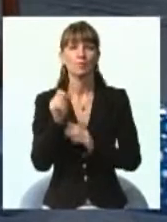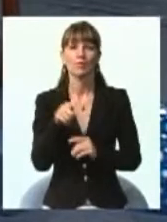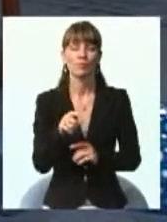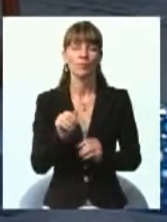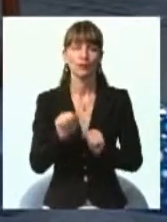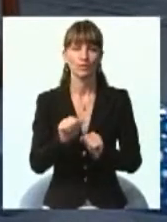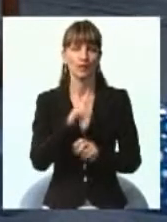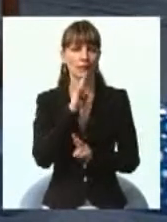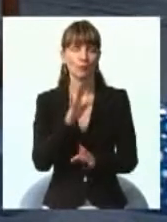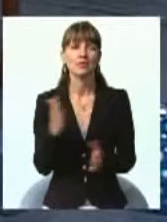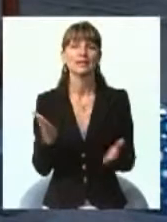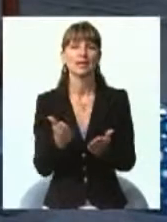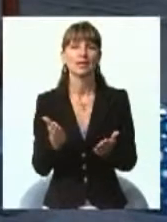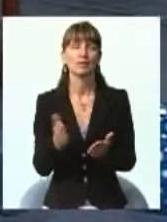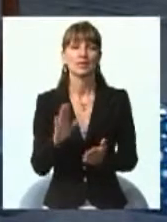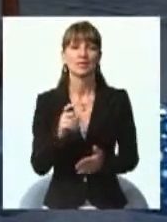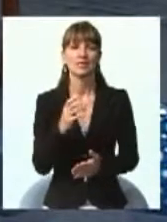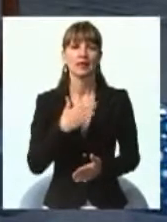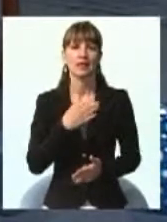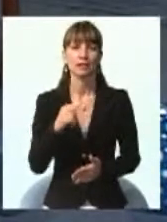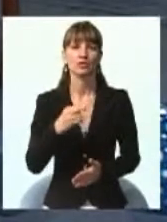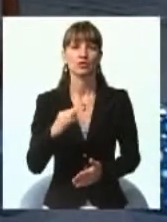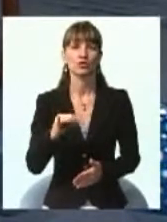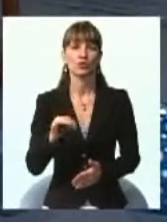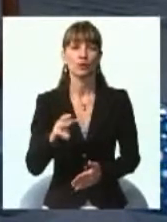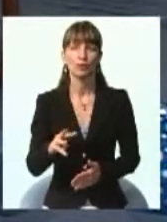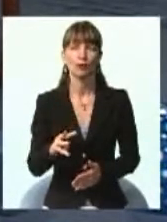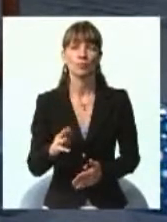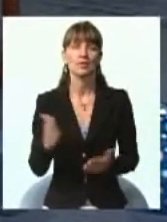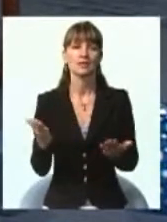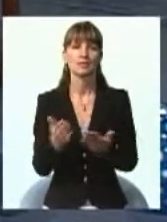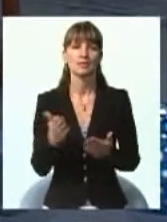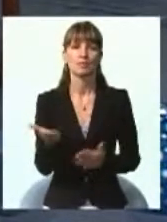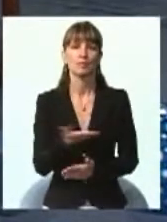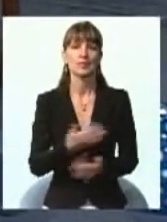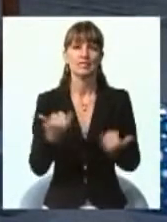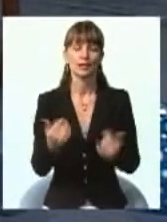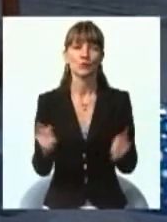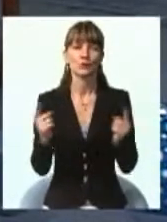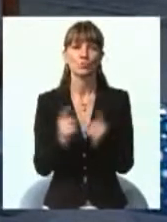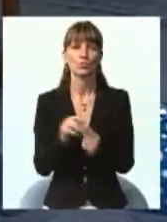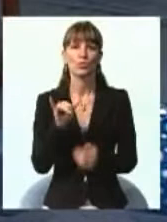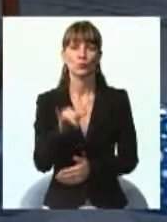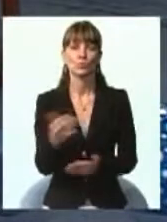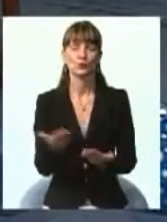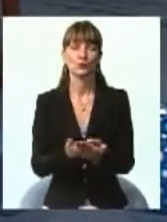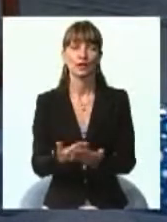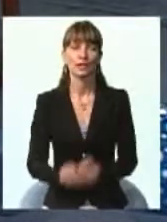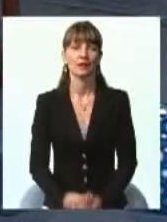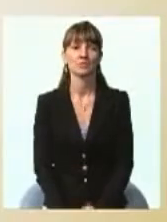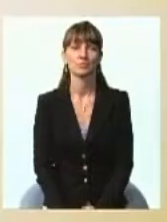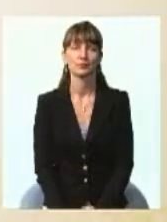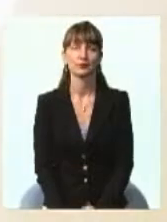яким? З яким? З нашим джином, з яким, власне, ми зараз і зустрінемось у сюжеті.